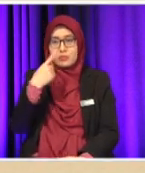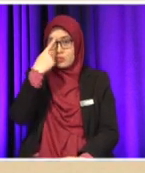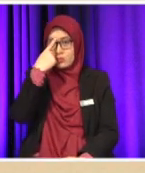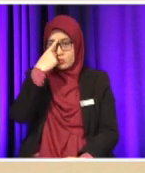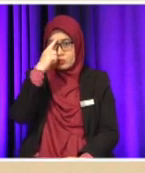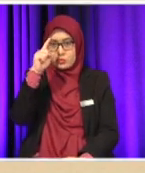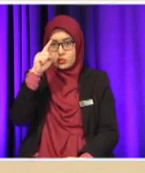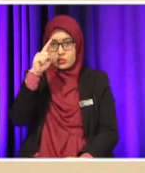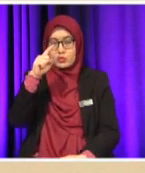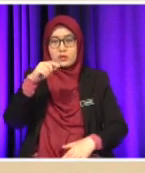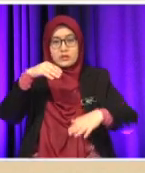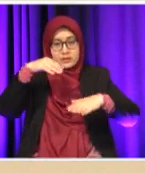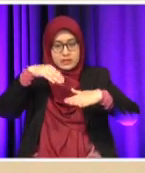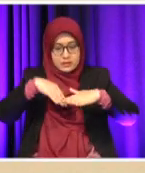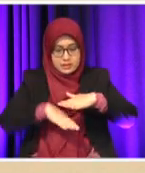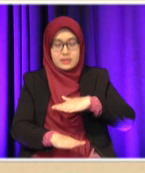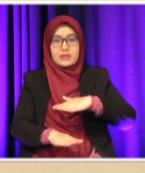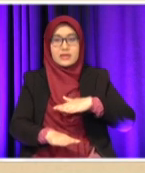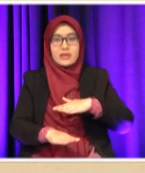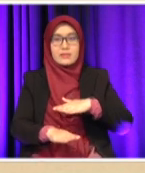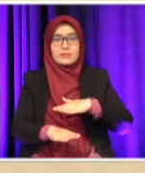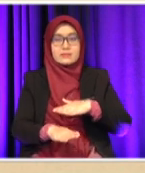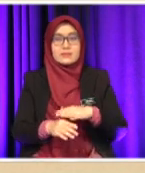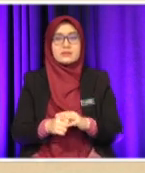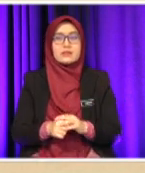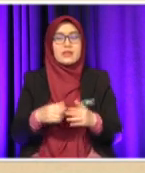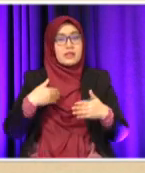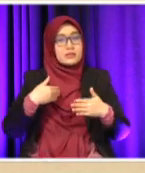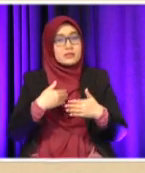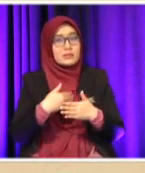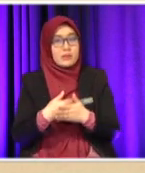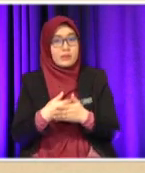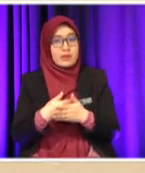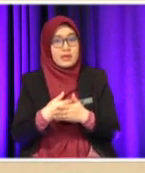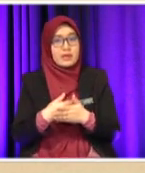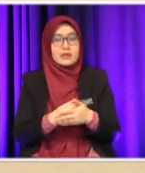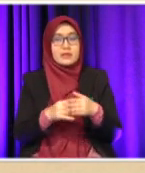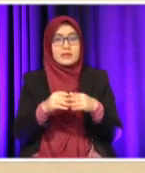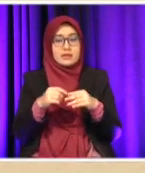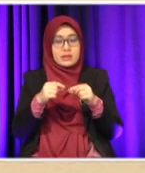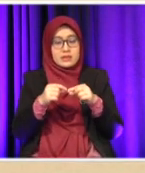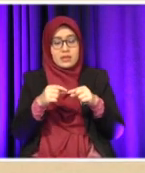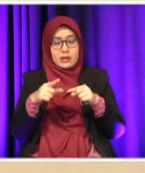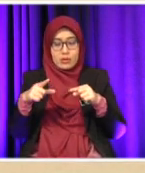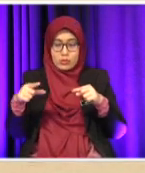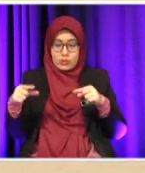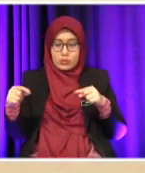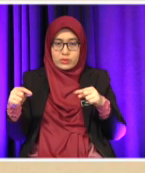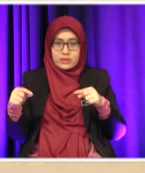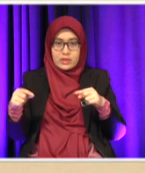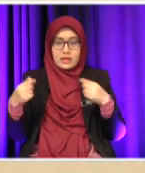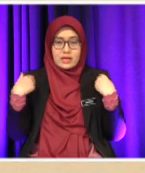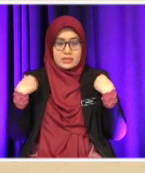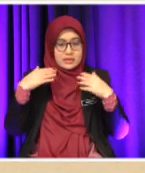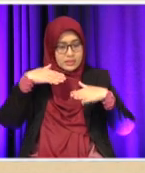angka batang sampailah daun semuanya berada di bawah muka naik yang ini